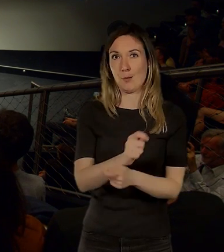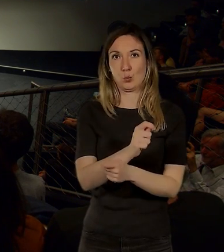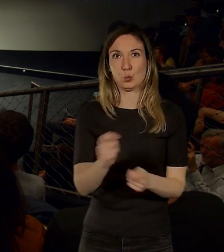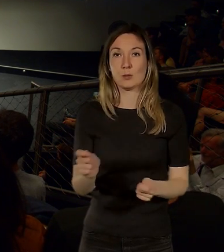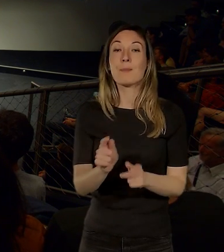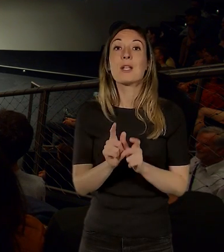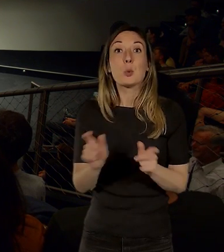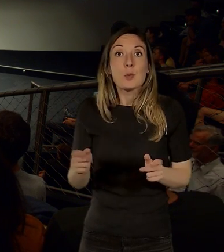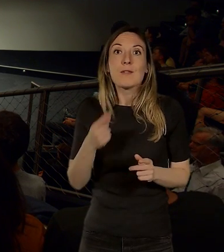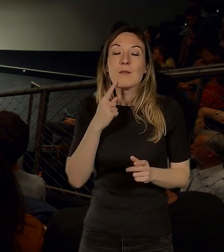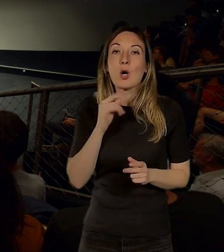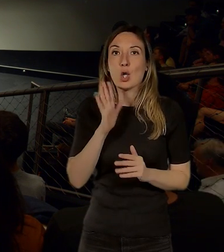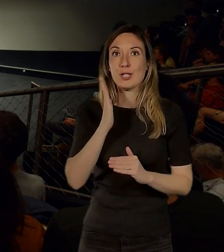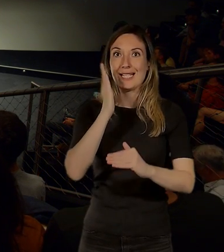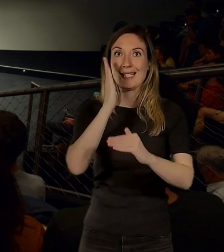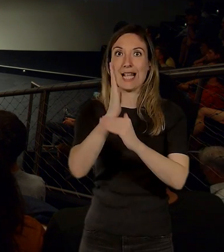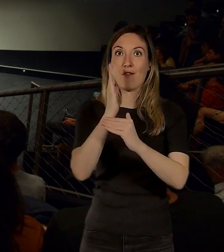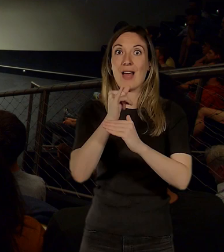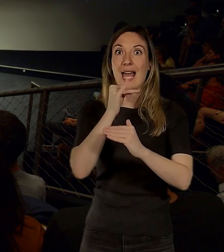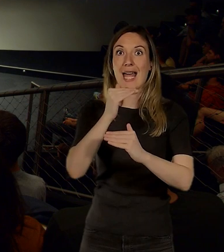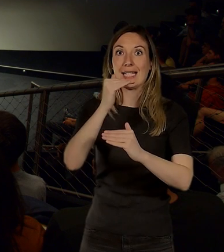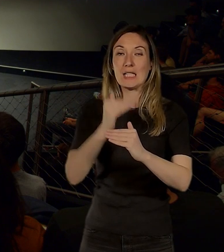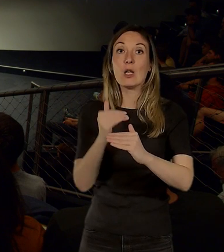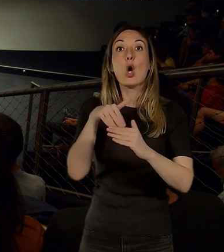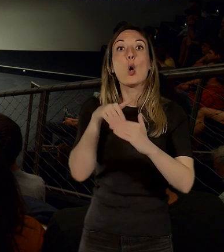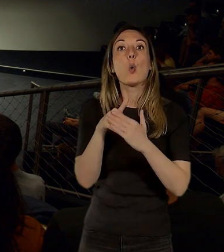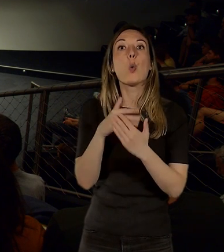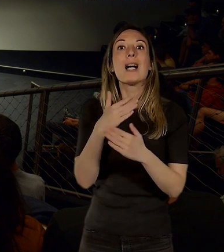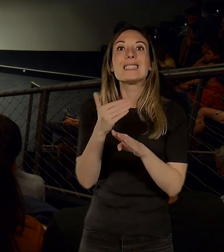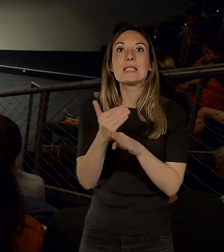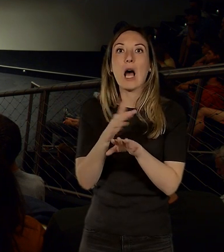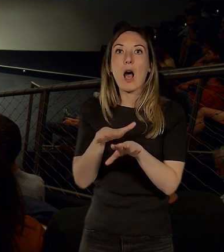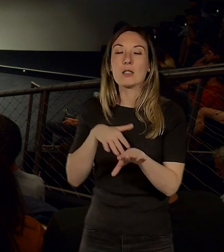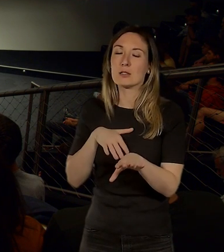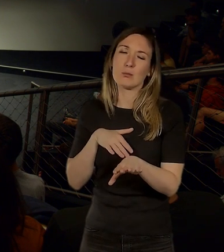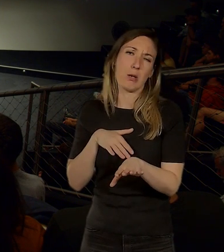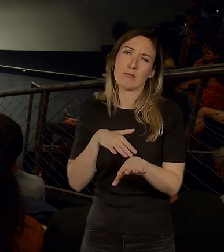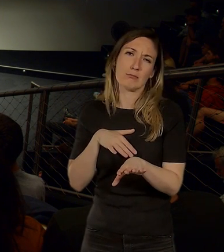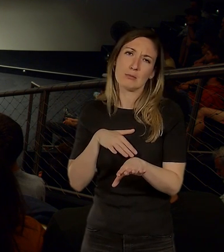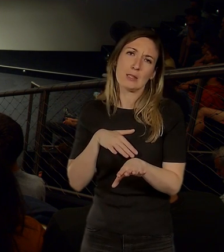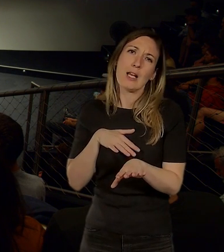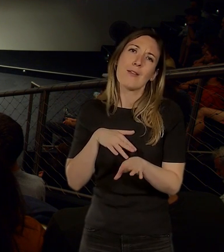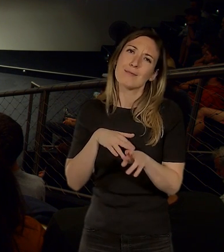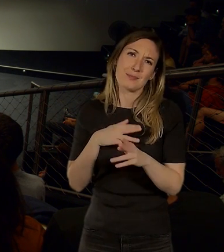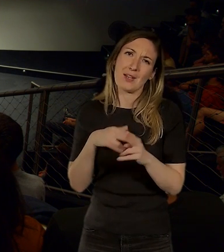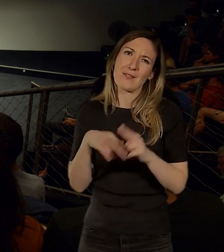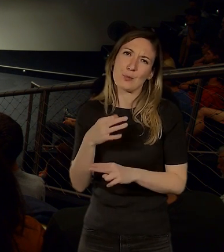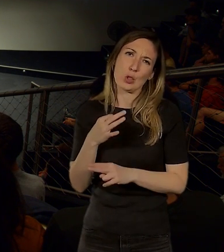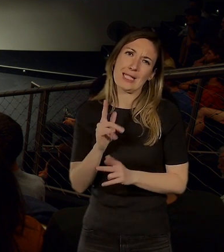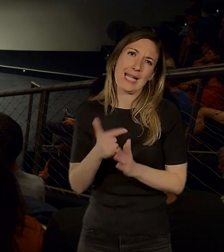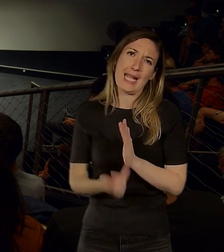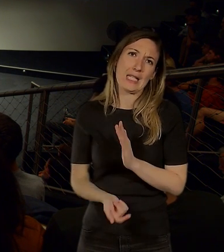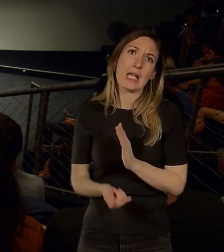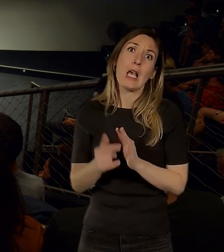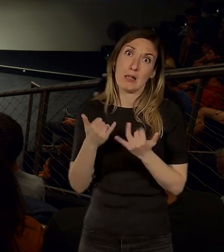směru severojižním zácpa jako nebývá, ale myslím si, že tam jako být začne. Tam už jsou asi 6